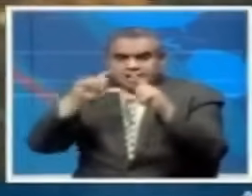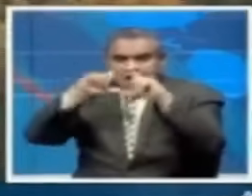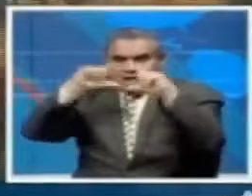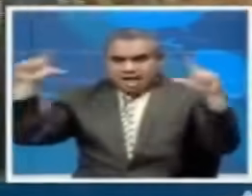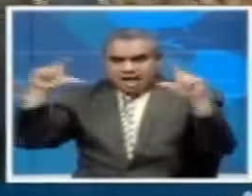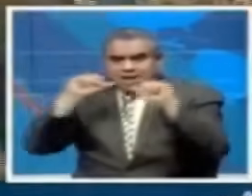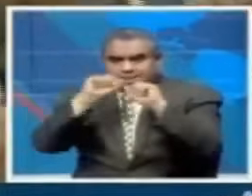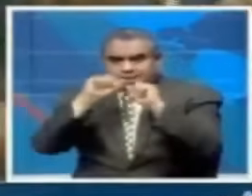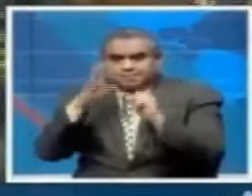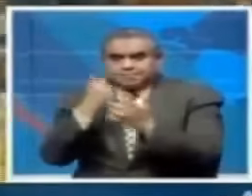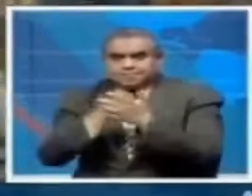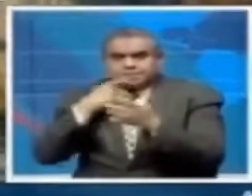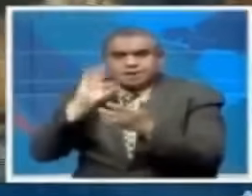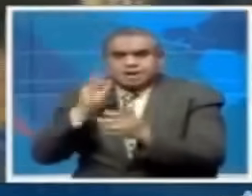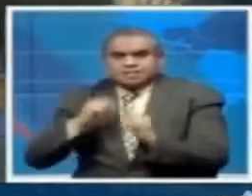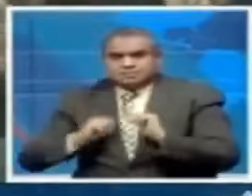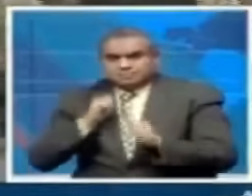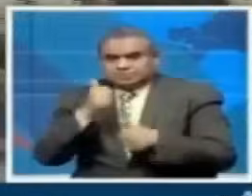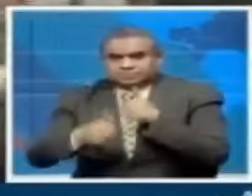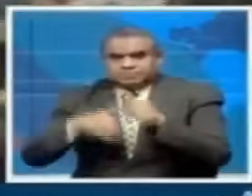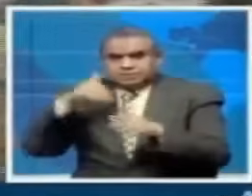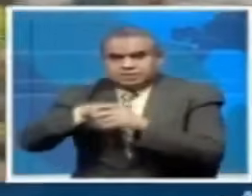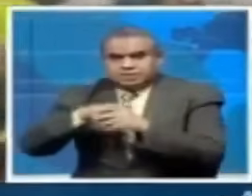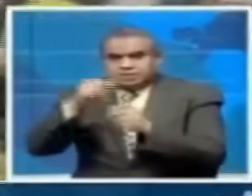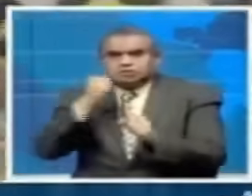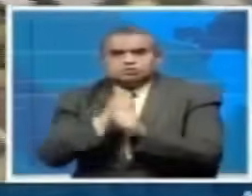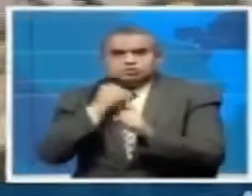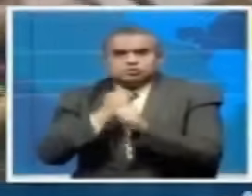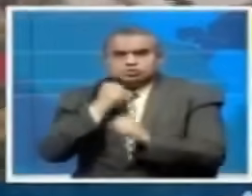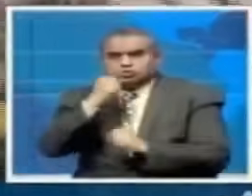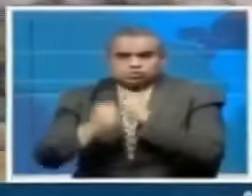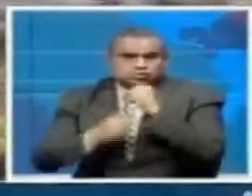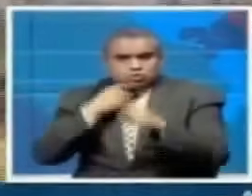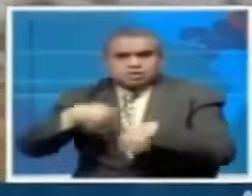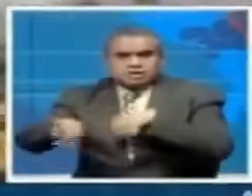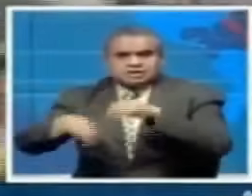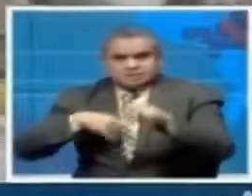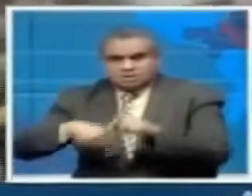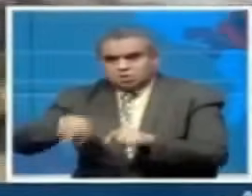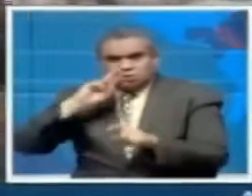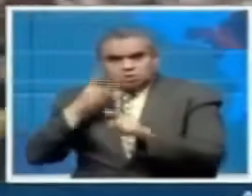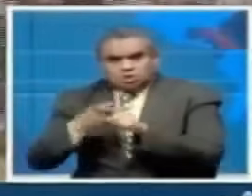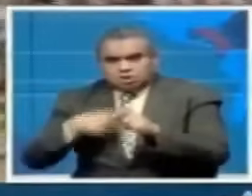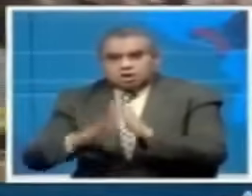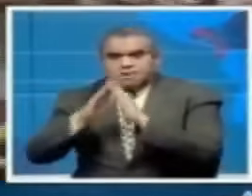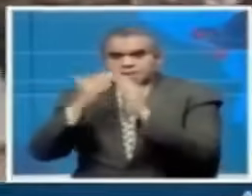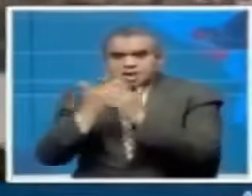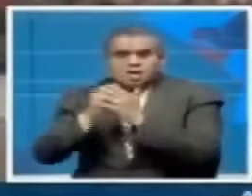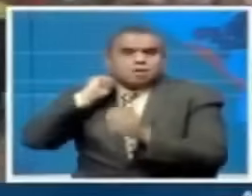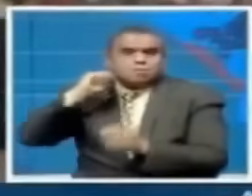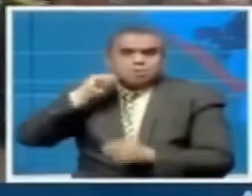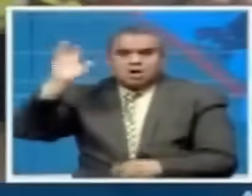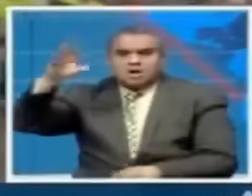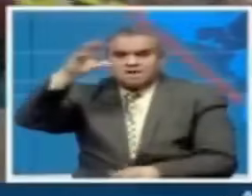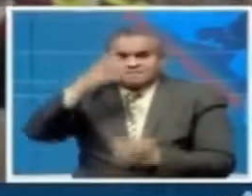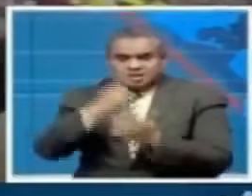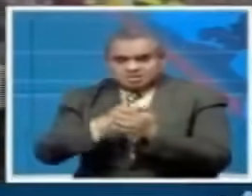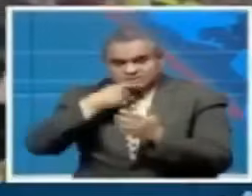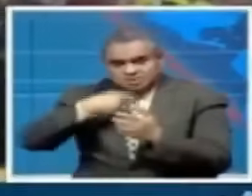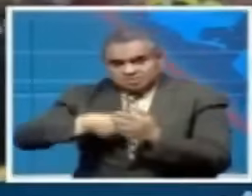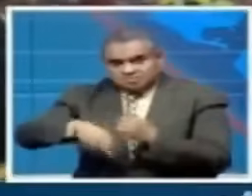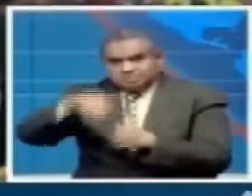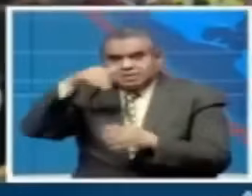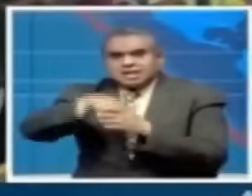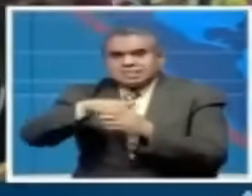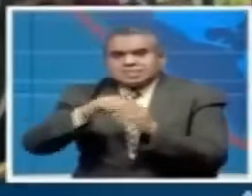للمشاركة الإيجابية في الانتخابات. حراك سياسي تشهده مصر حاليا في المحافظات المختلفة استعدادا